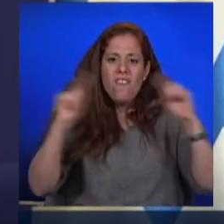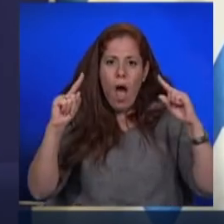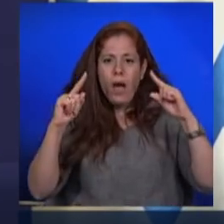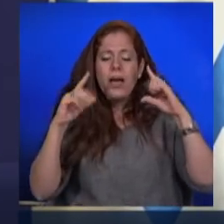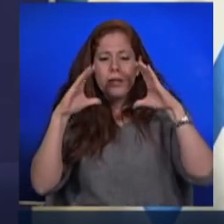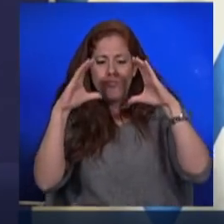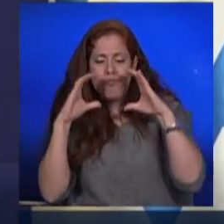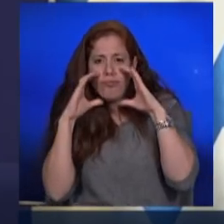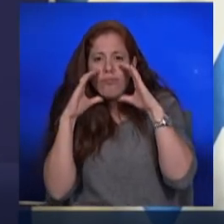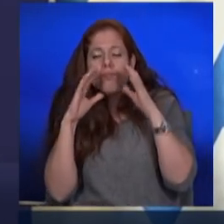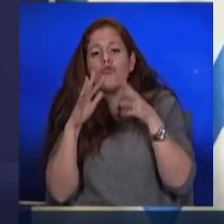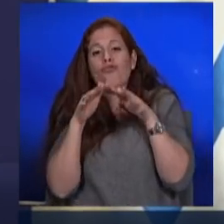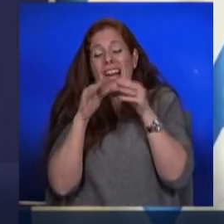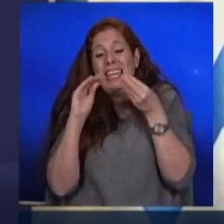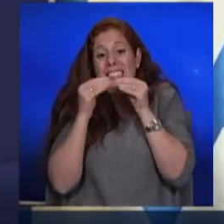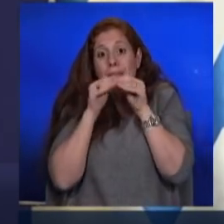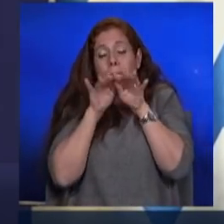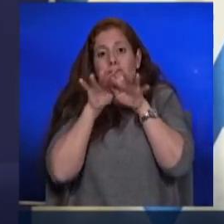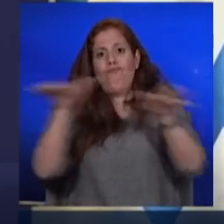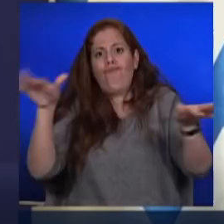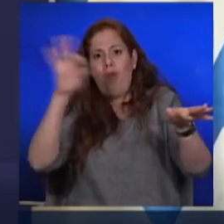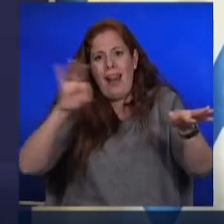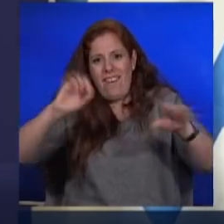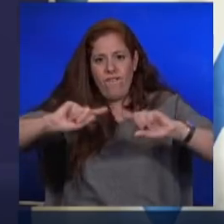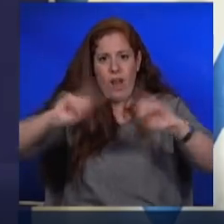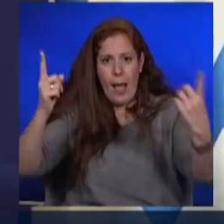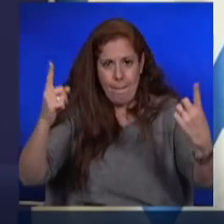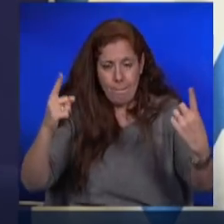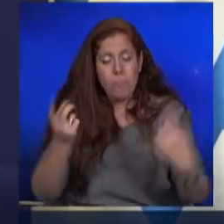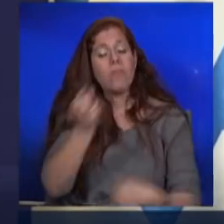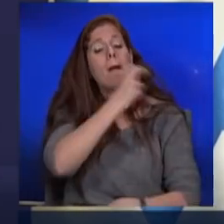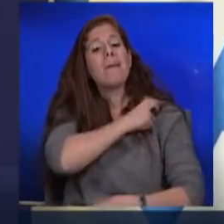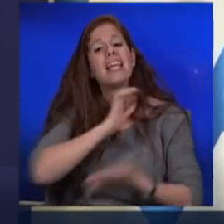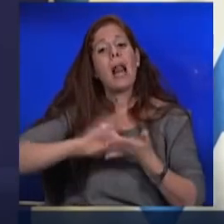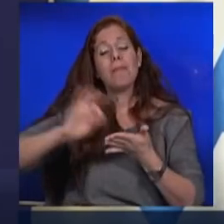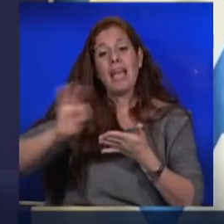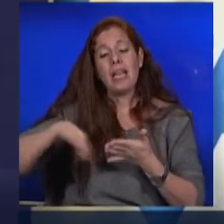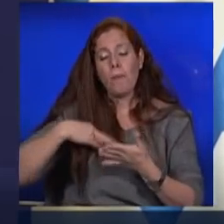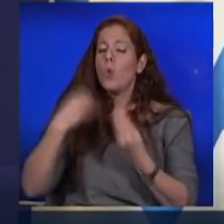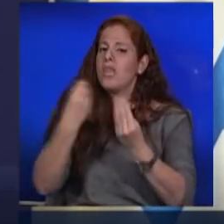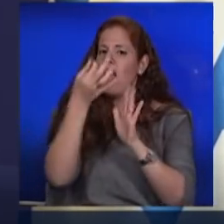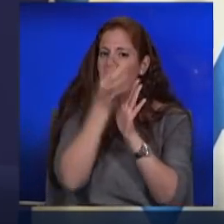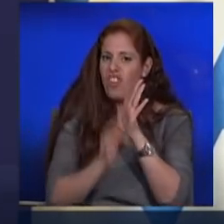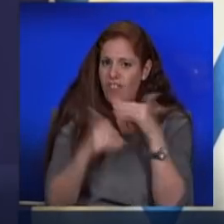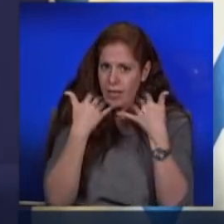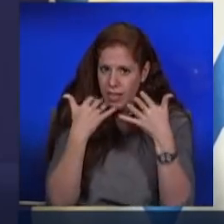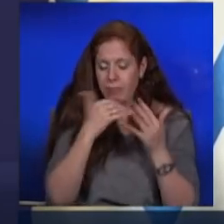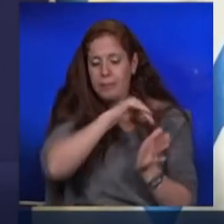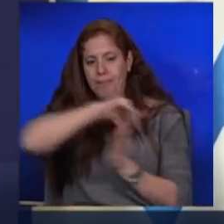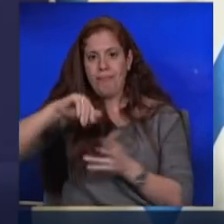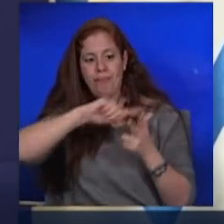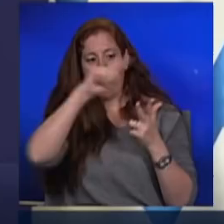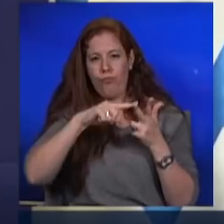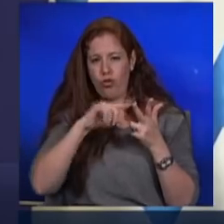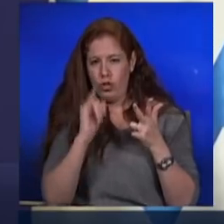את הפצת הנגיף לאחרים. מנכ״ל משרד הבריאות תכף יפרט בעניין זה. הצעד השלישי,